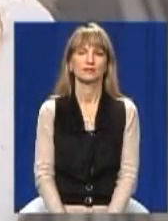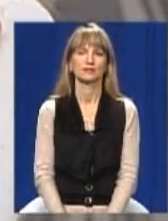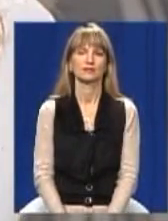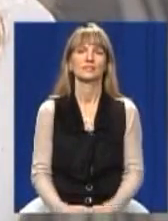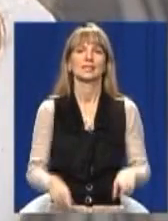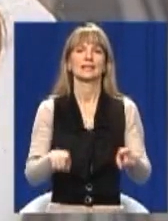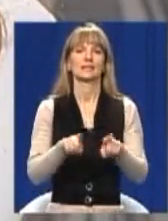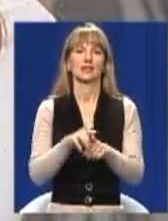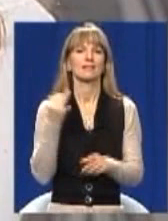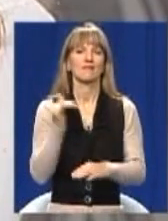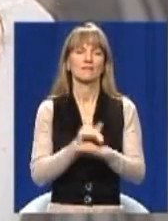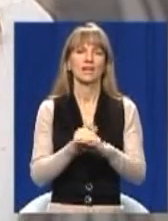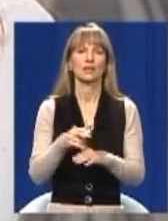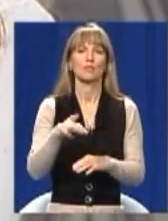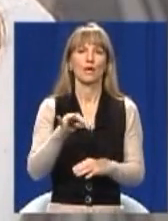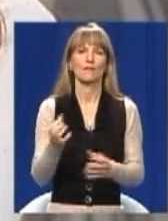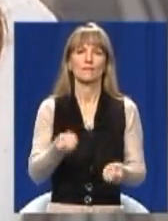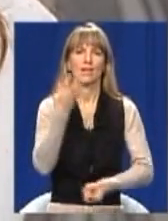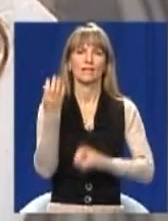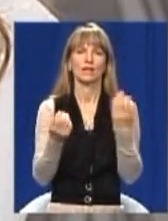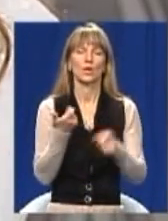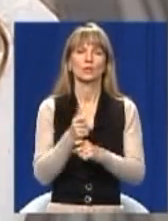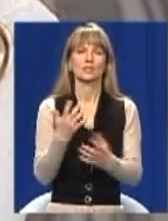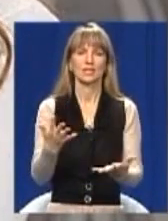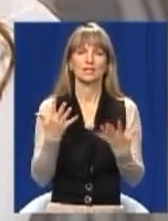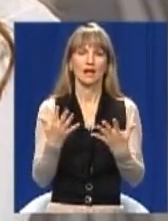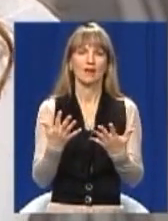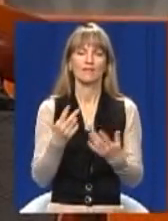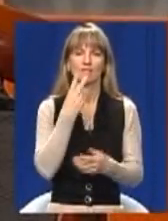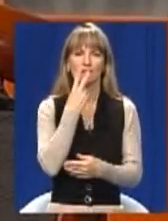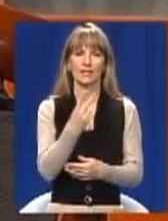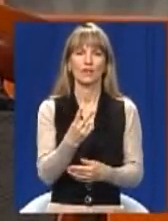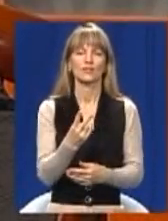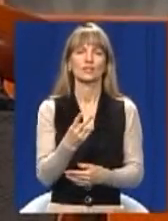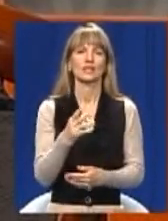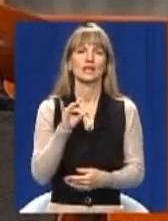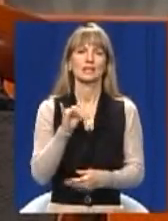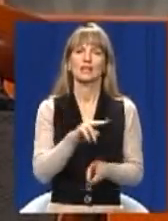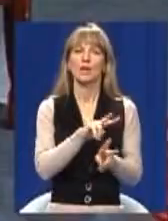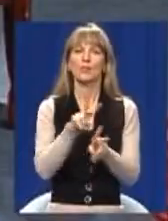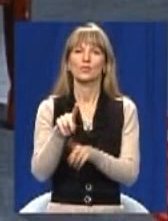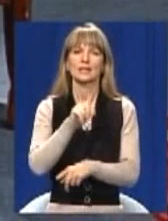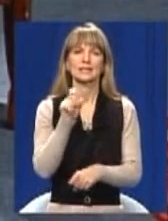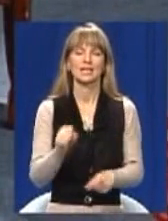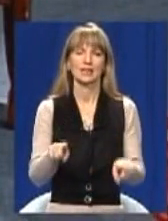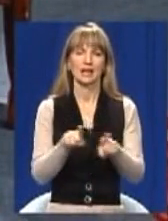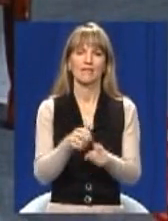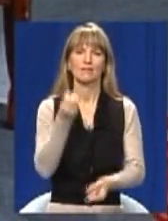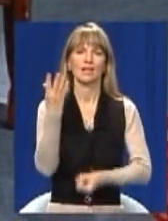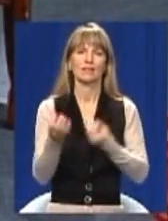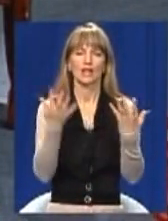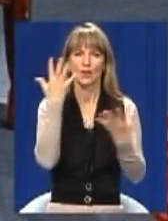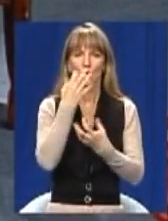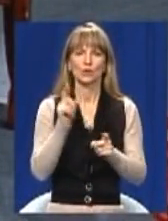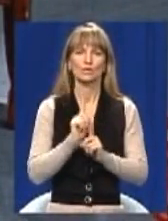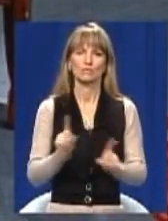Ну, ось такі, власне, цікаві факти про фейерверки. Дуже таке яскраве вид, видовище, і спостерігати за такими фейерверками